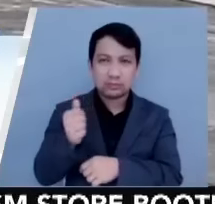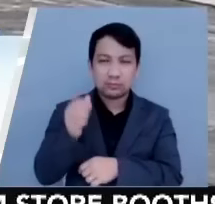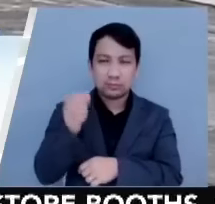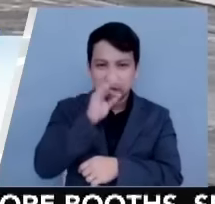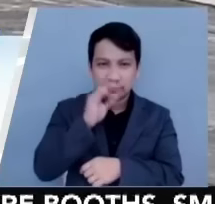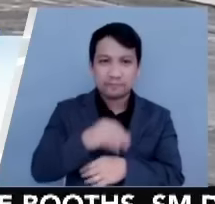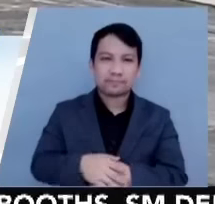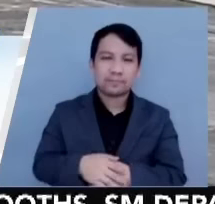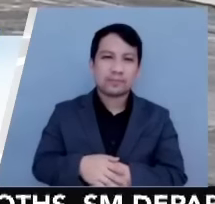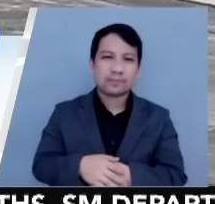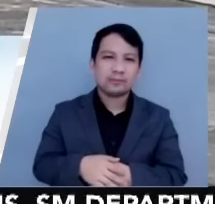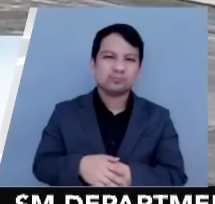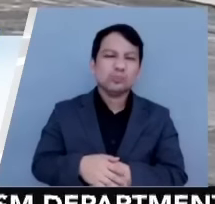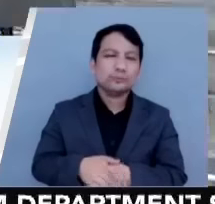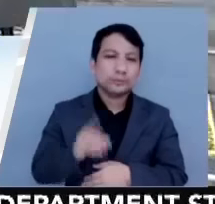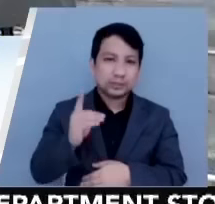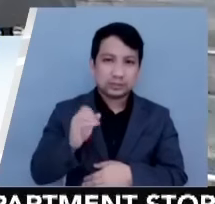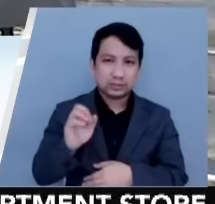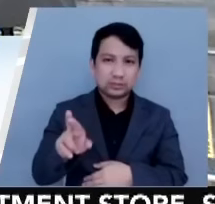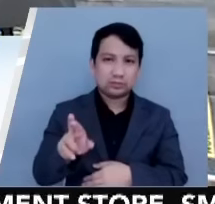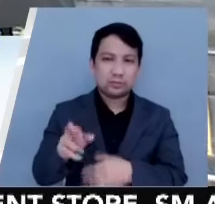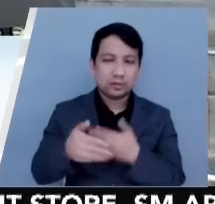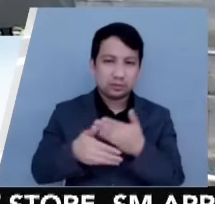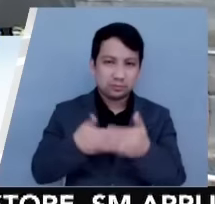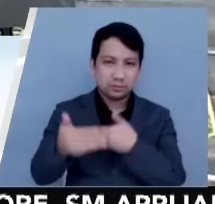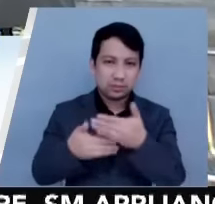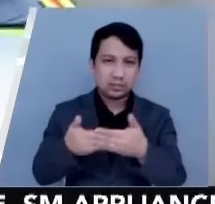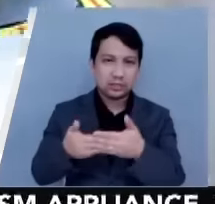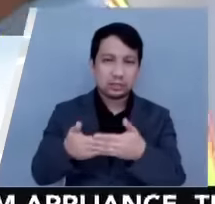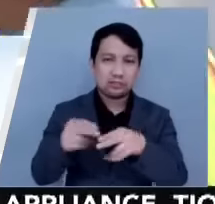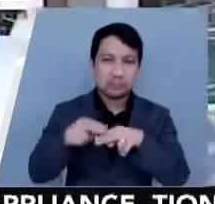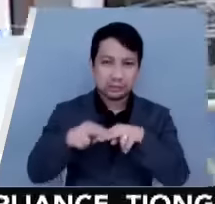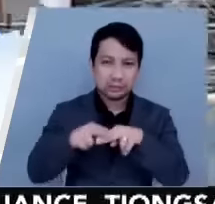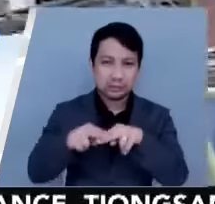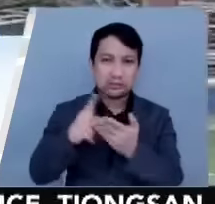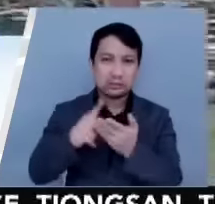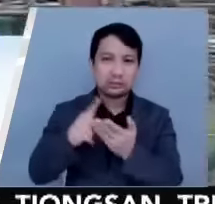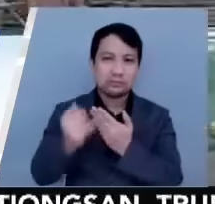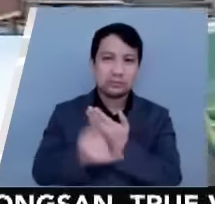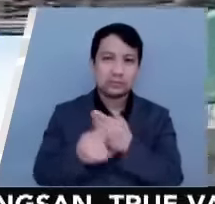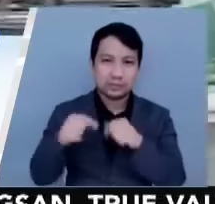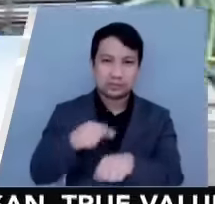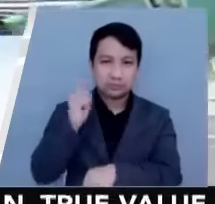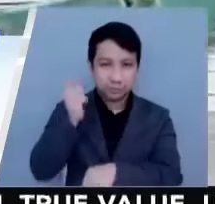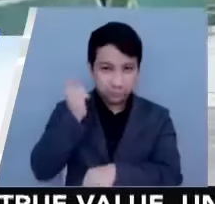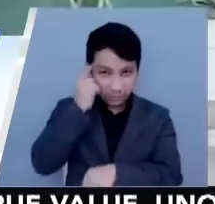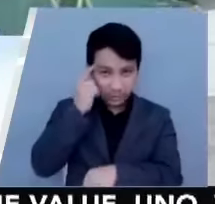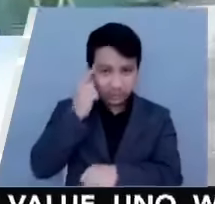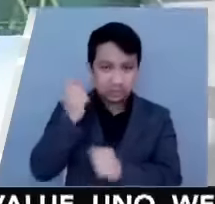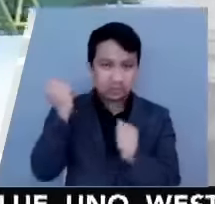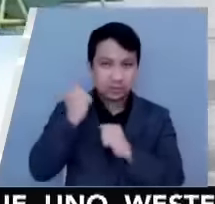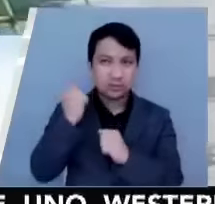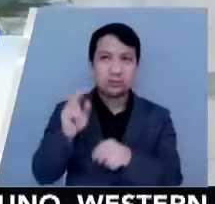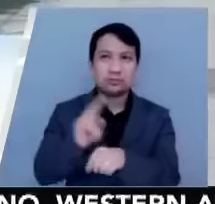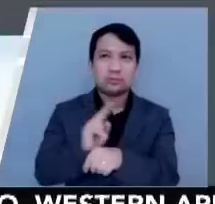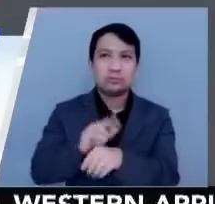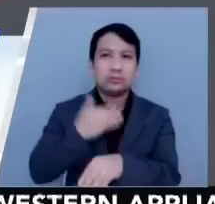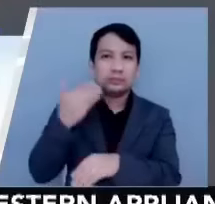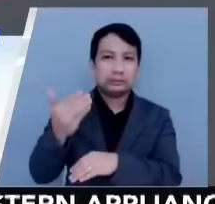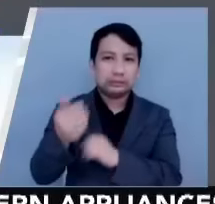Sabi ng DOTR, umuusad ang mga railway projects ng gobyerno at inaasahang magagamit na sa mga susunod na